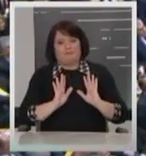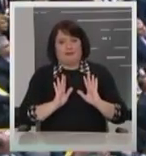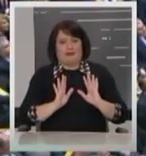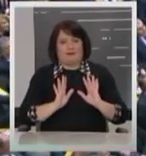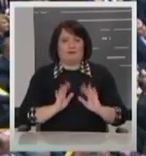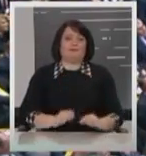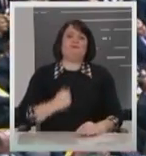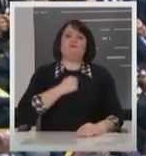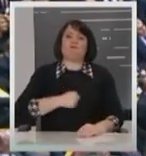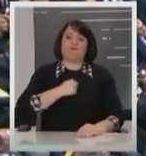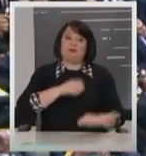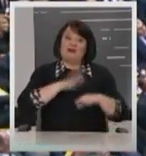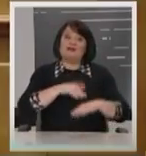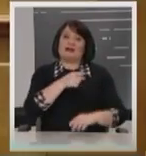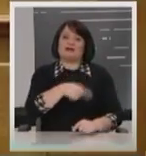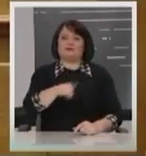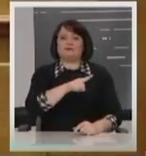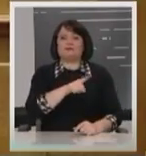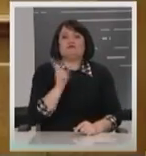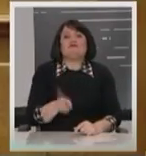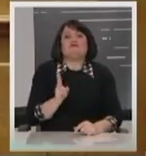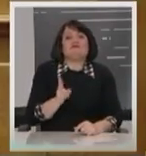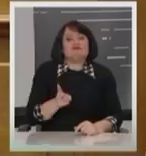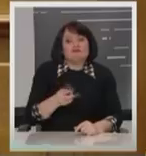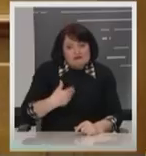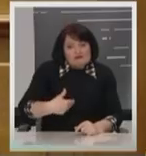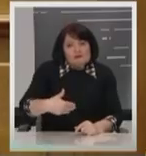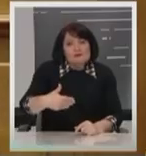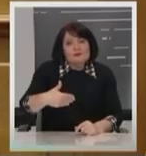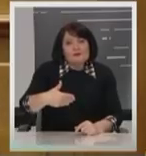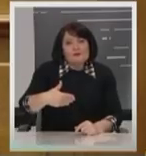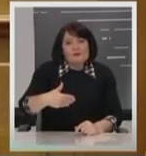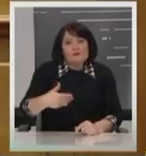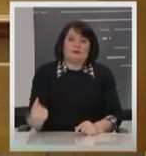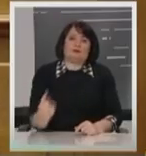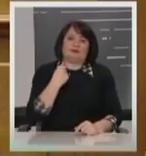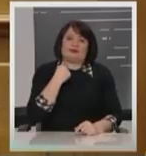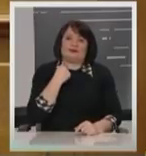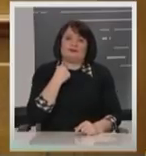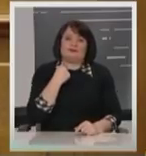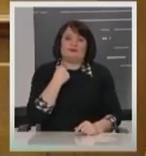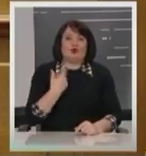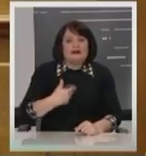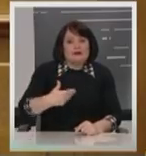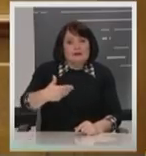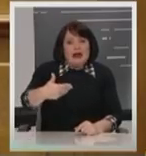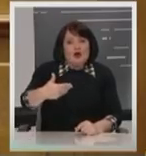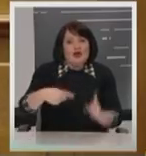Δυστυχώς, εξαιτίας σας, κινδυνεύει να χαθεί κάθε θετική